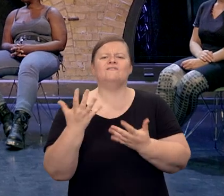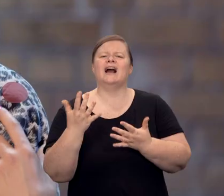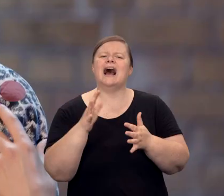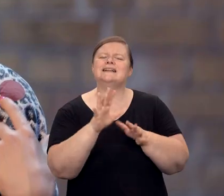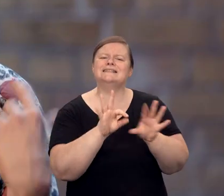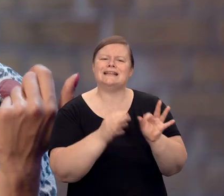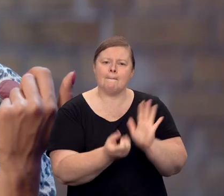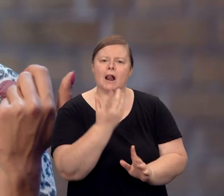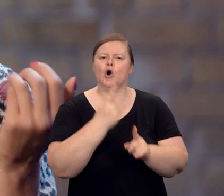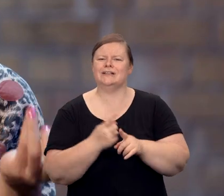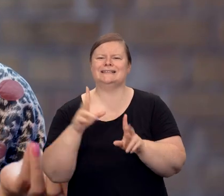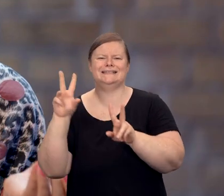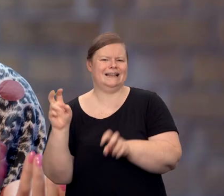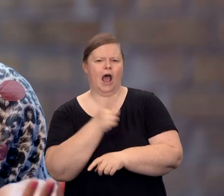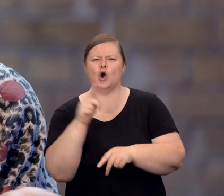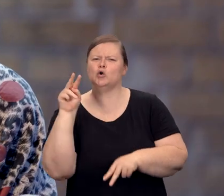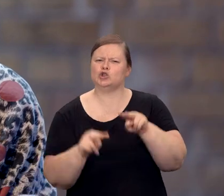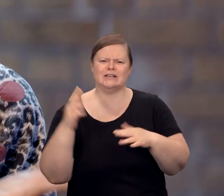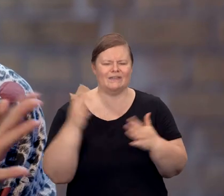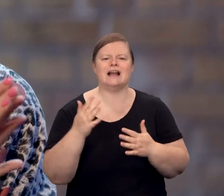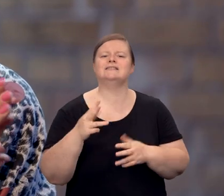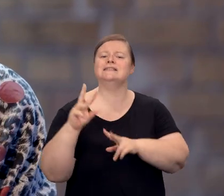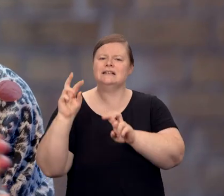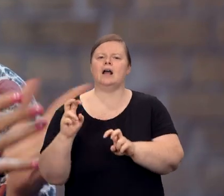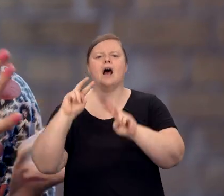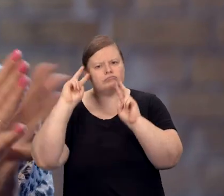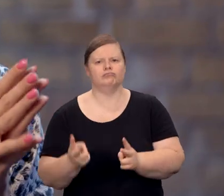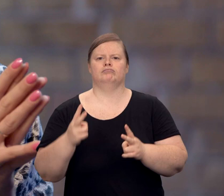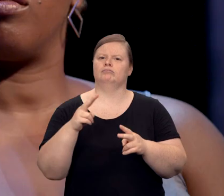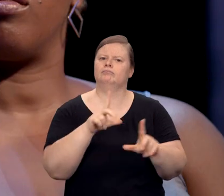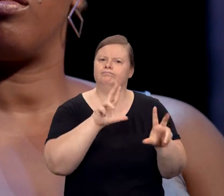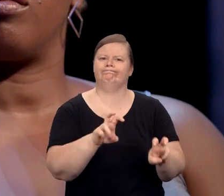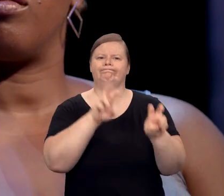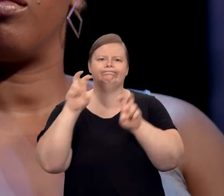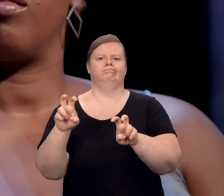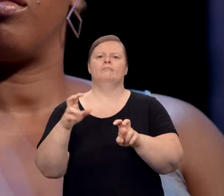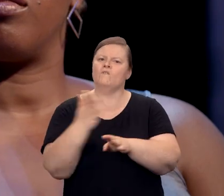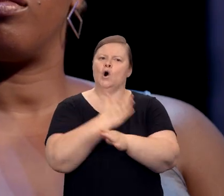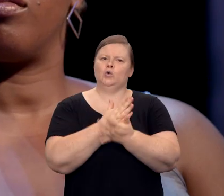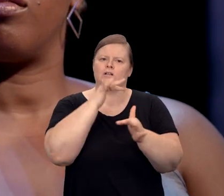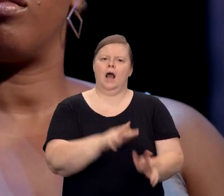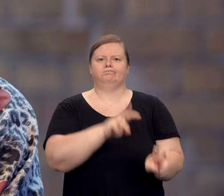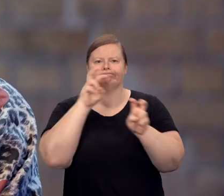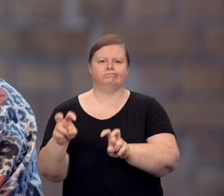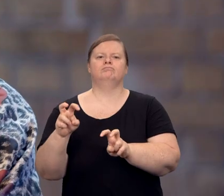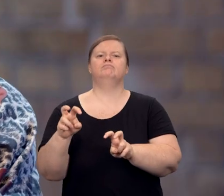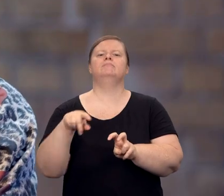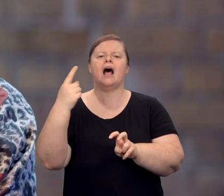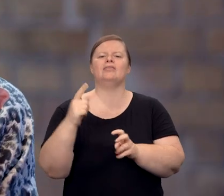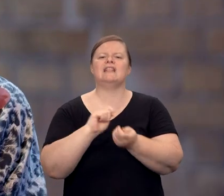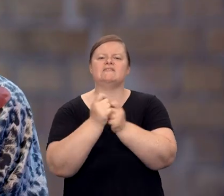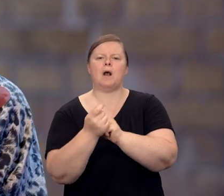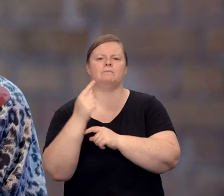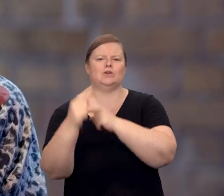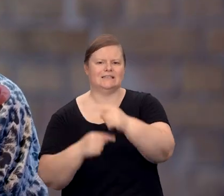Sample und das Zitat unterscheidet, ist, dass das Zitat wirklich sozusagen nur das abbildet, was es vorher auch schon abgebildet hat. Ich glaube, dass dieser Transformationsprozess, dass